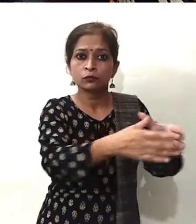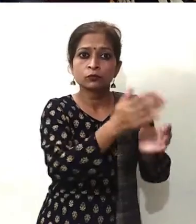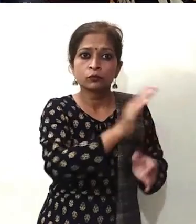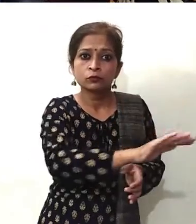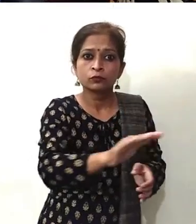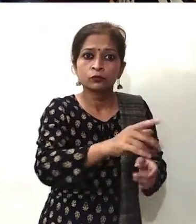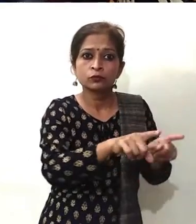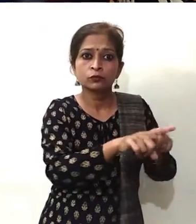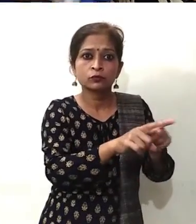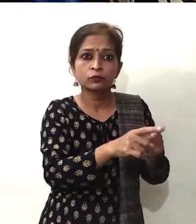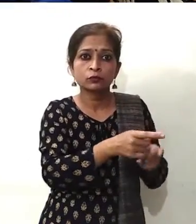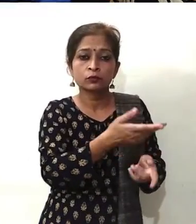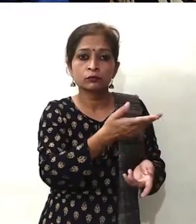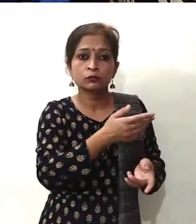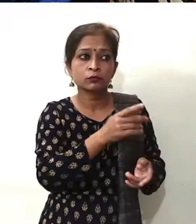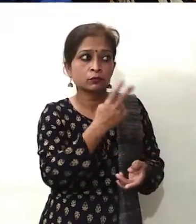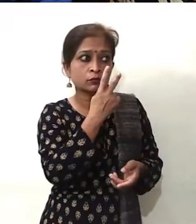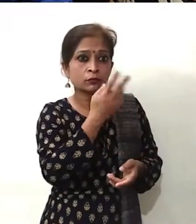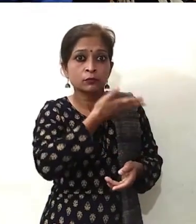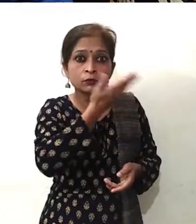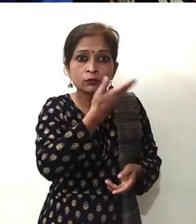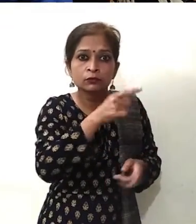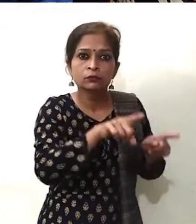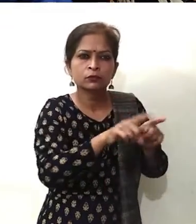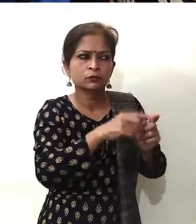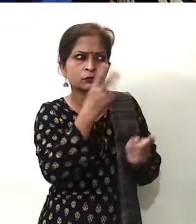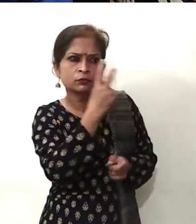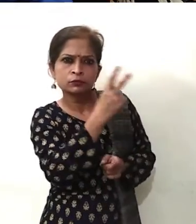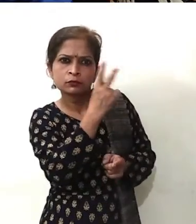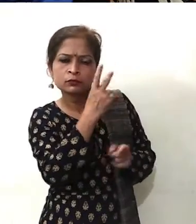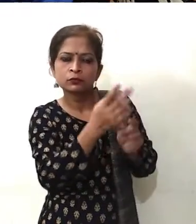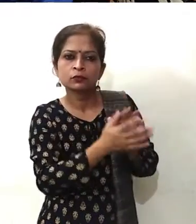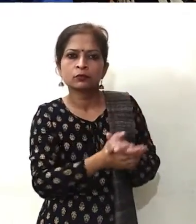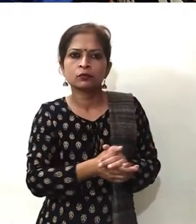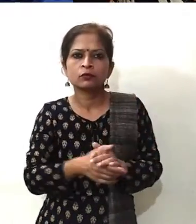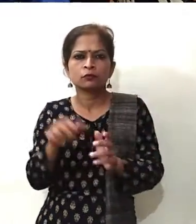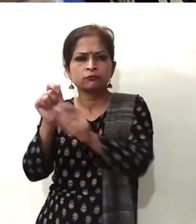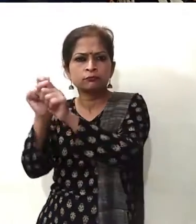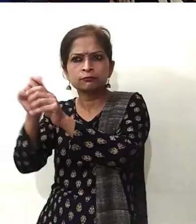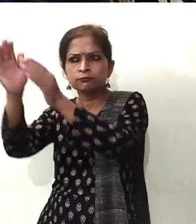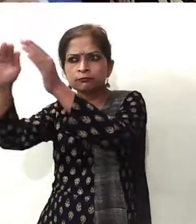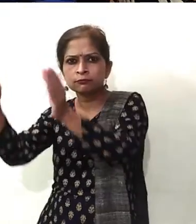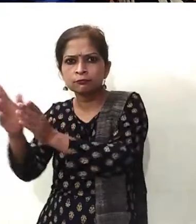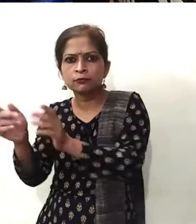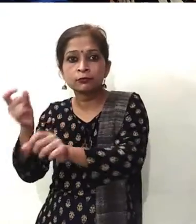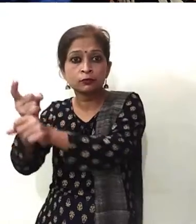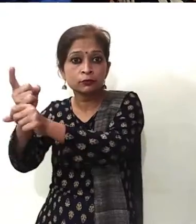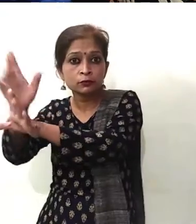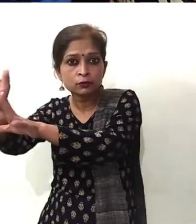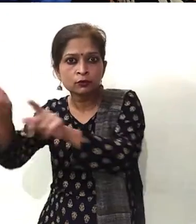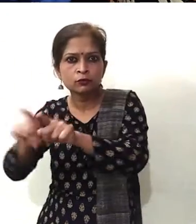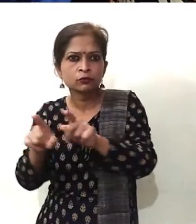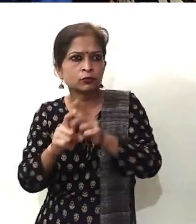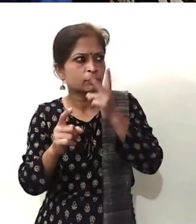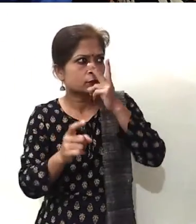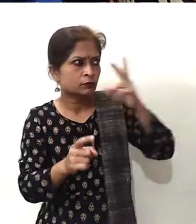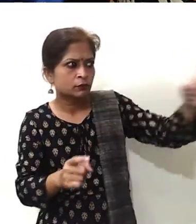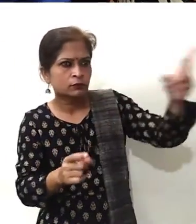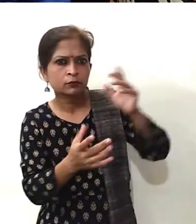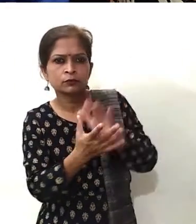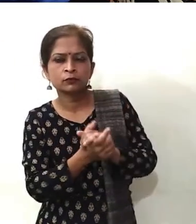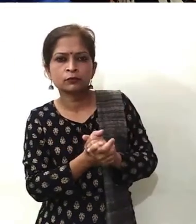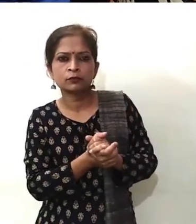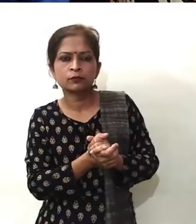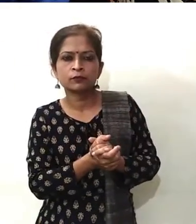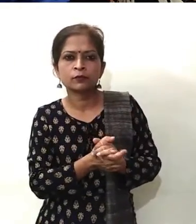मूर्ति से प्रेरणा रखता था और दूर देखता था कि कैसे हो, क्या क्या चल रहा है। अच्छा, वहां देखता भी था? दोनों से, सिर्फ दोनों से देखता था, सामने सामने